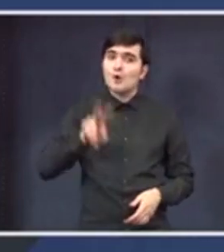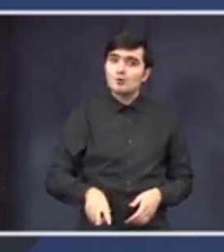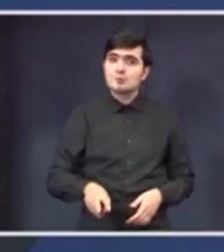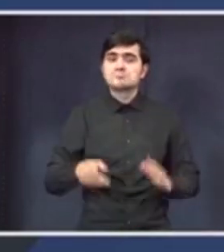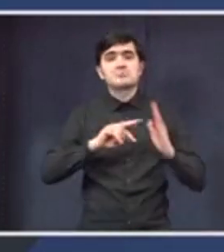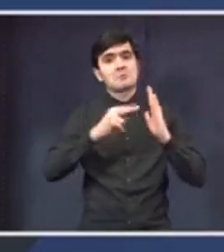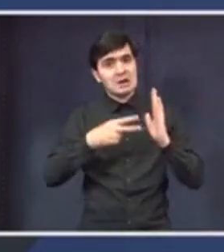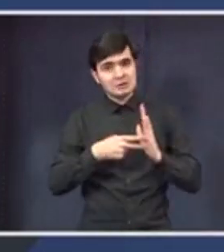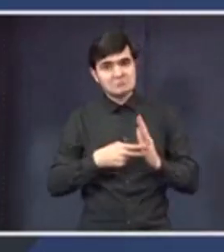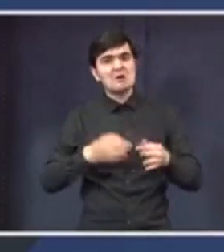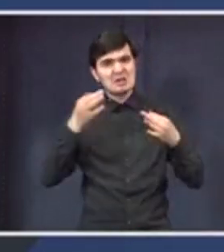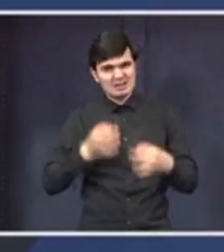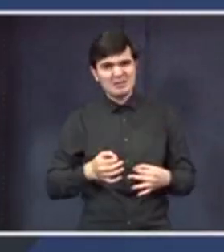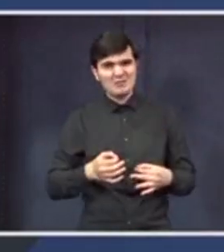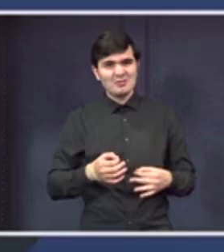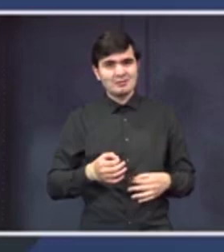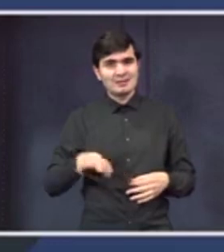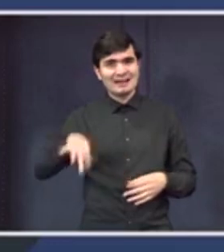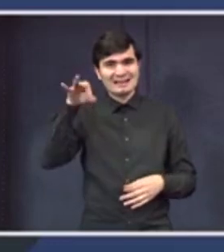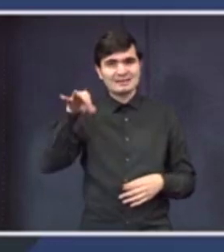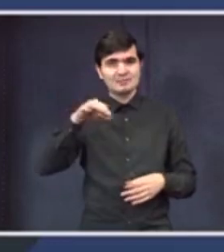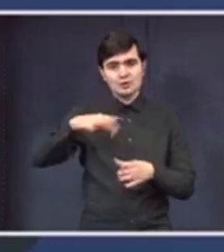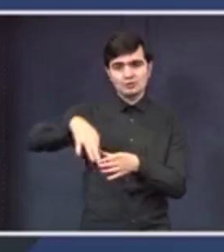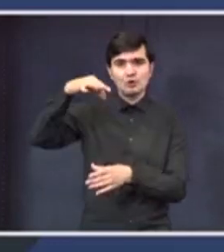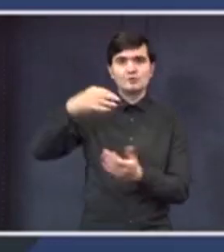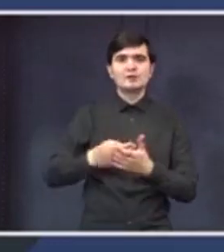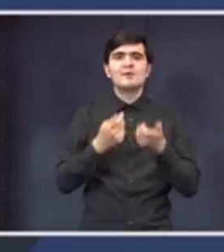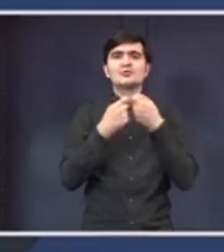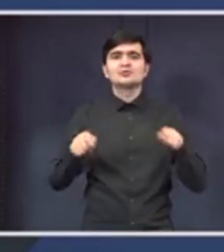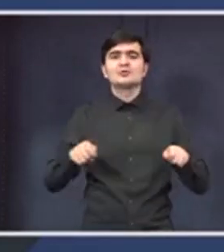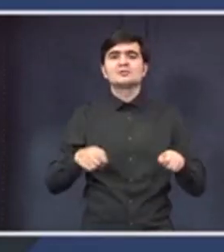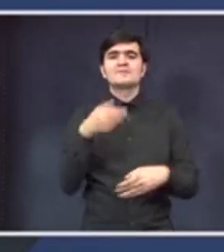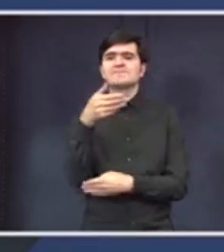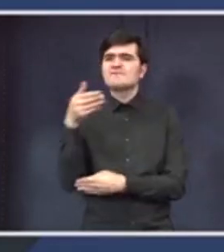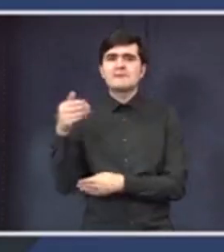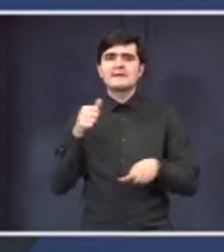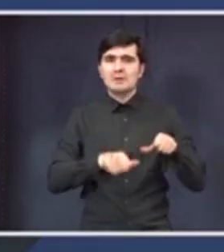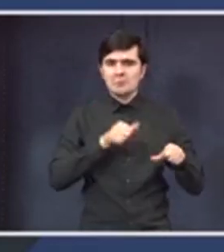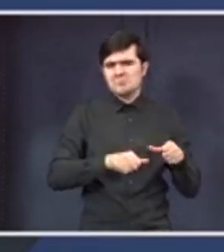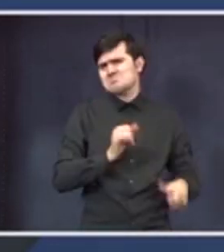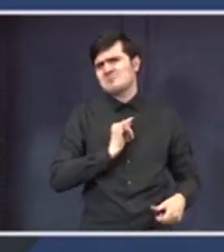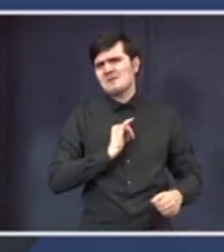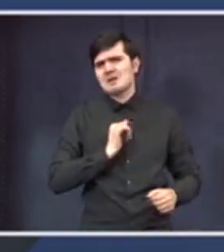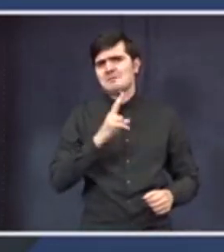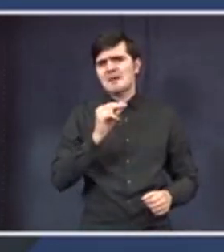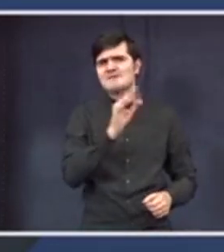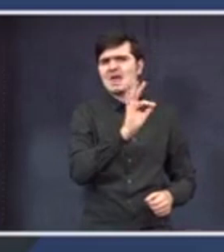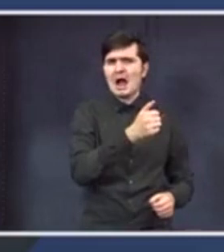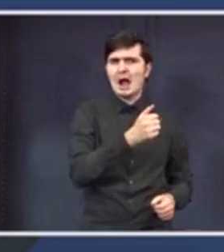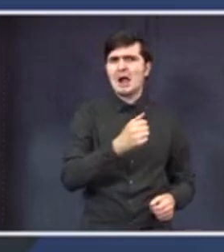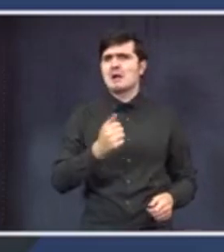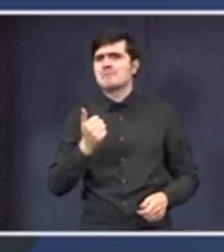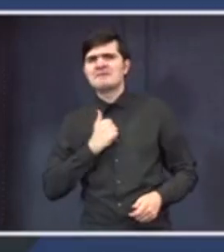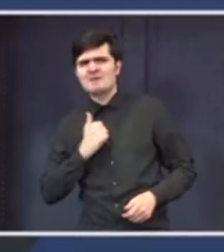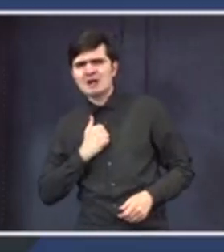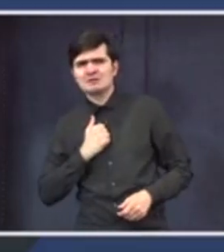ne pregătim și sunt sigur că vom găsi soluția pentru toți operatorii economici din economie, indiferent dacă sunt PFA-uri, privați sau